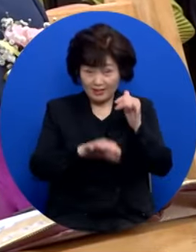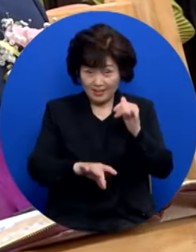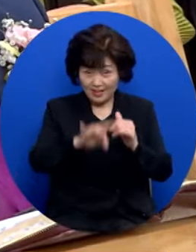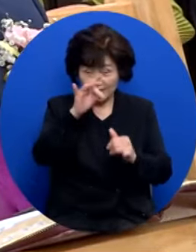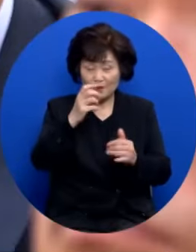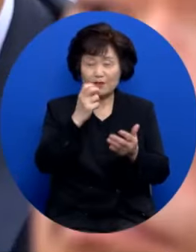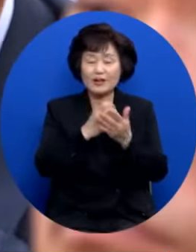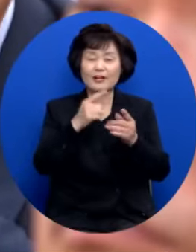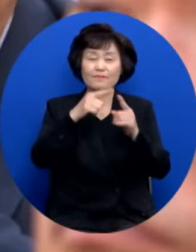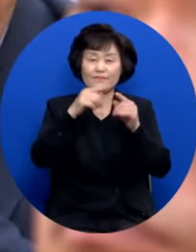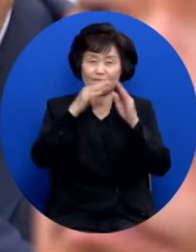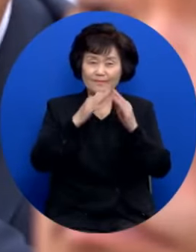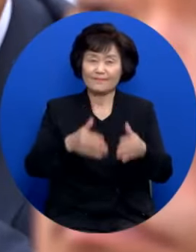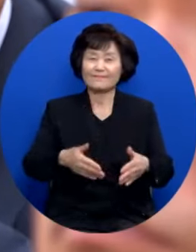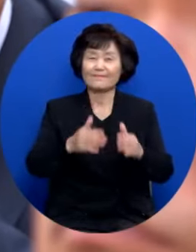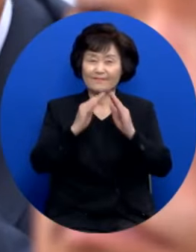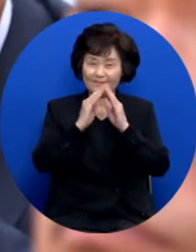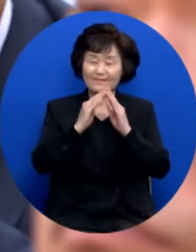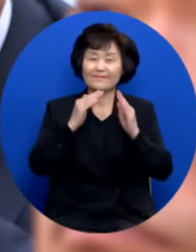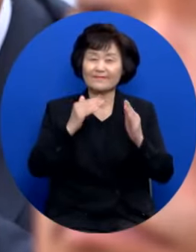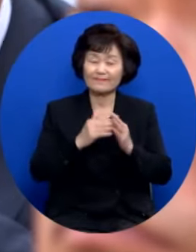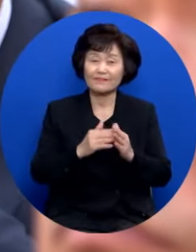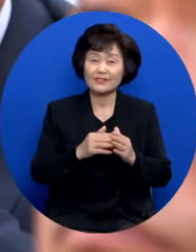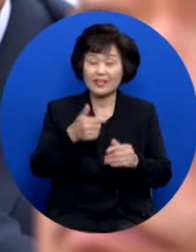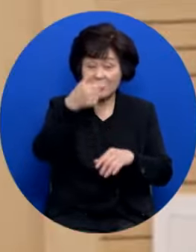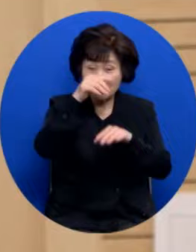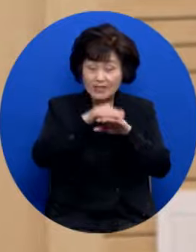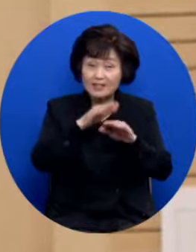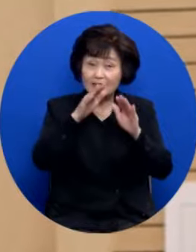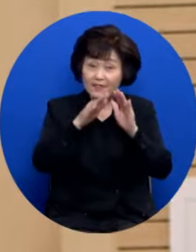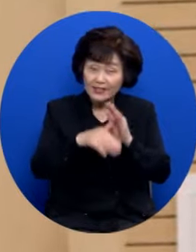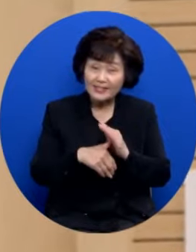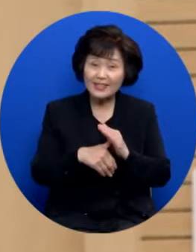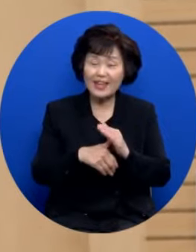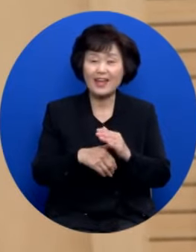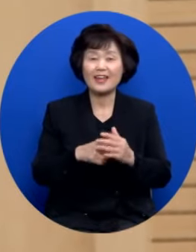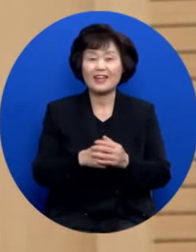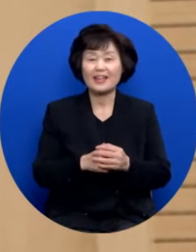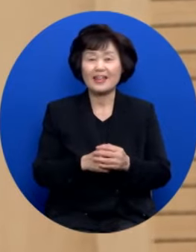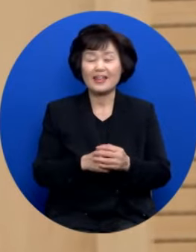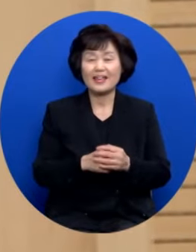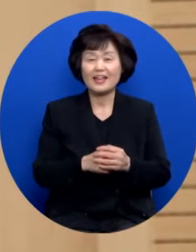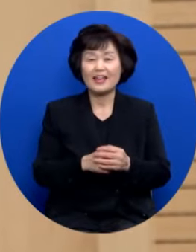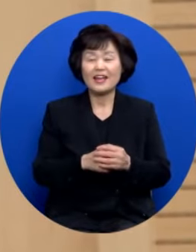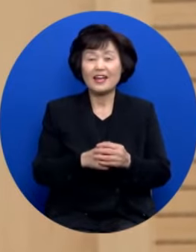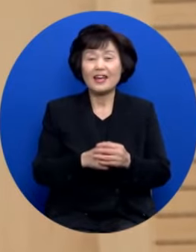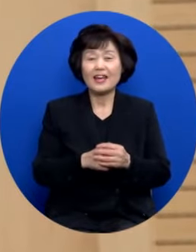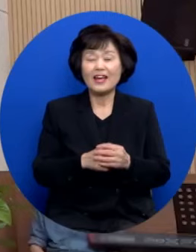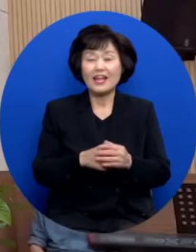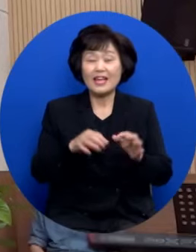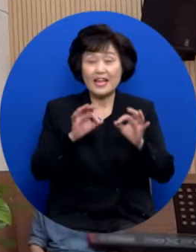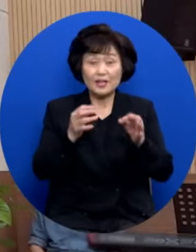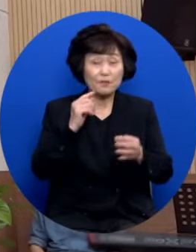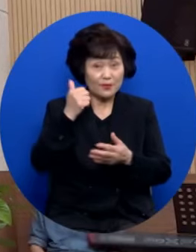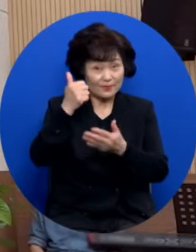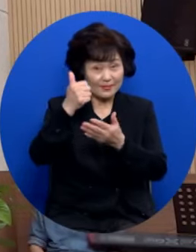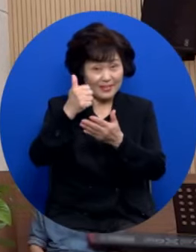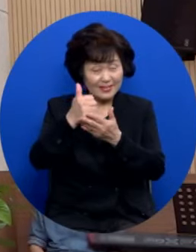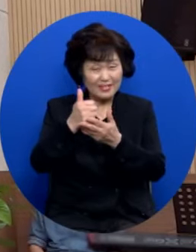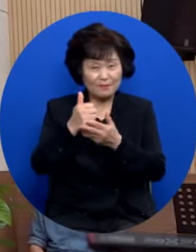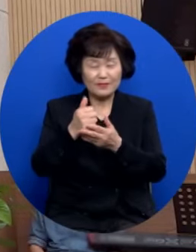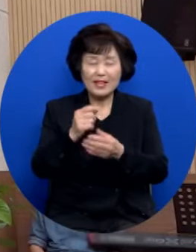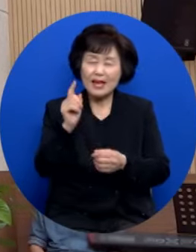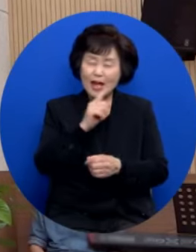감리교회가 세워진 겁니다. 이날 예배에서 기감 호남특별연회 김필수 감독은